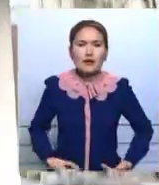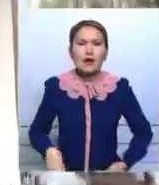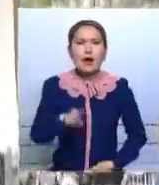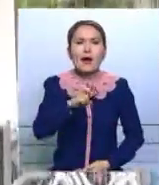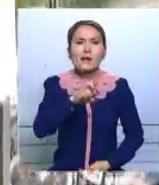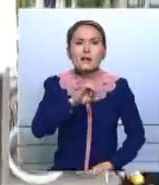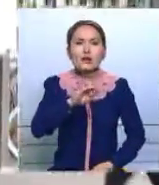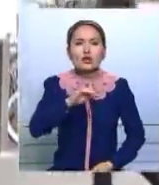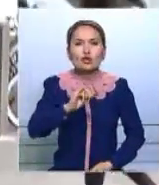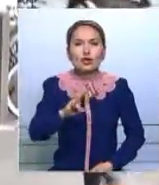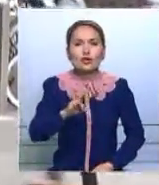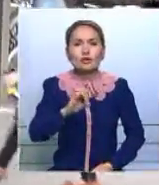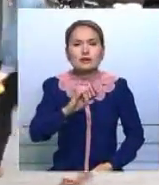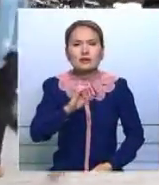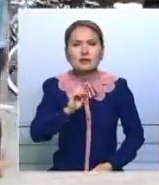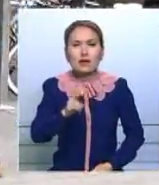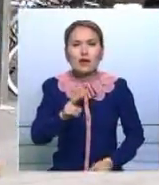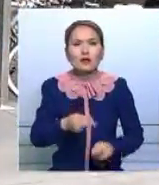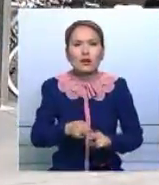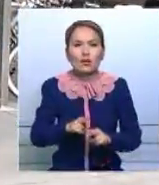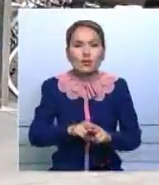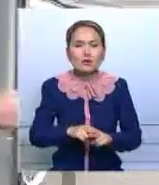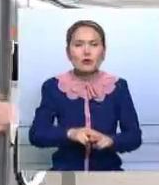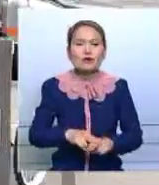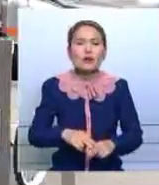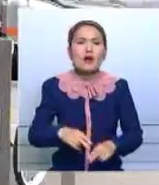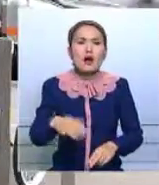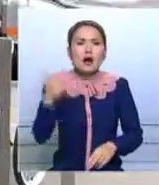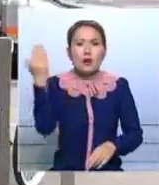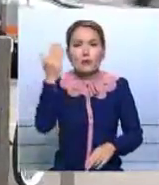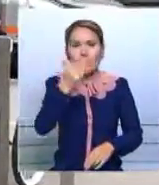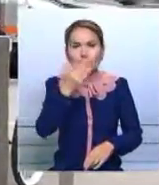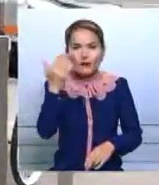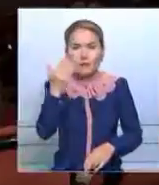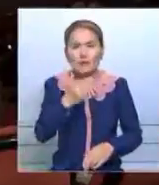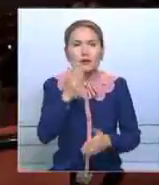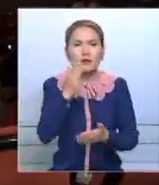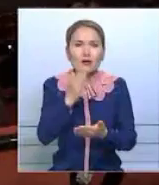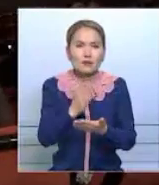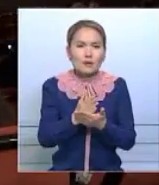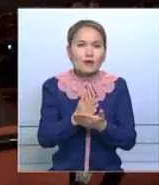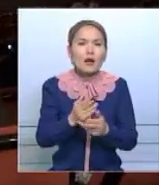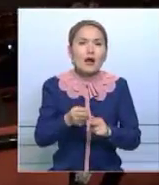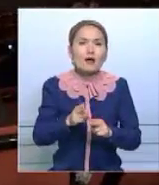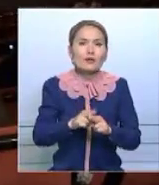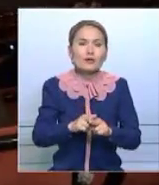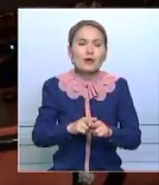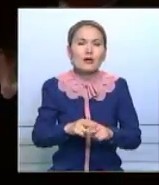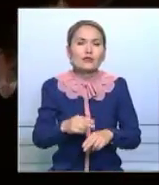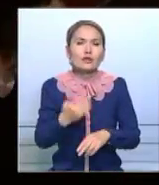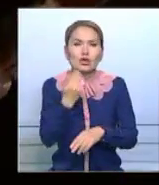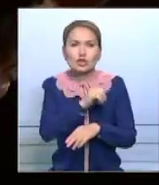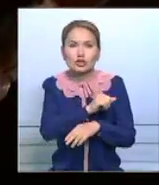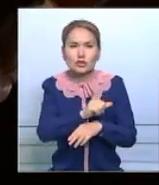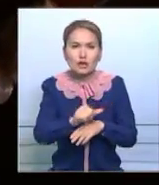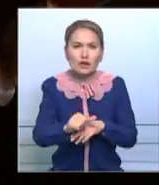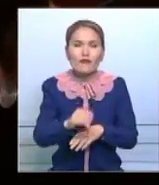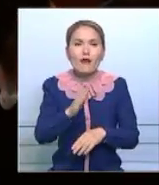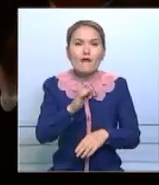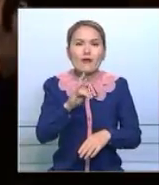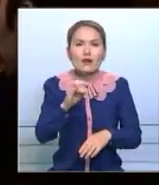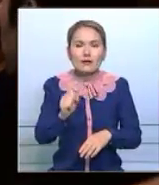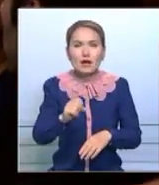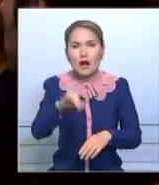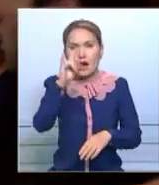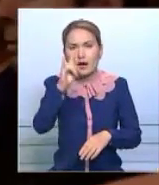Біржан Сал және Оскар сыйлығына ұсынылған Жаужүрек мың бала фильмдері бар. Аталған шараны Австриядағы елшілігімізбен